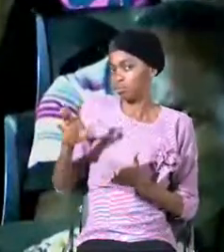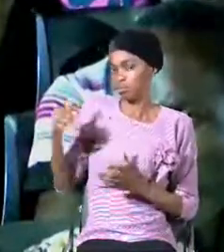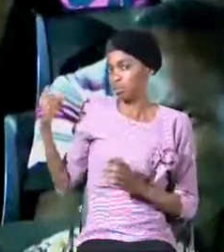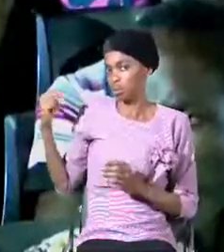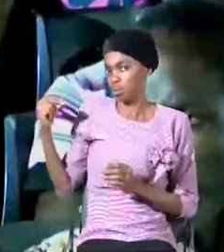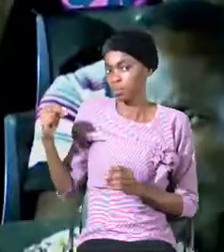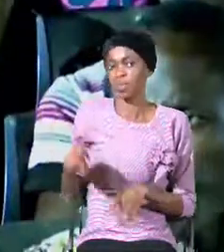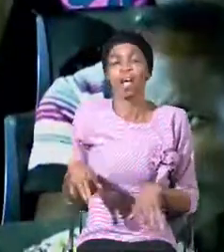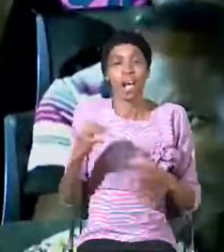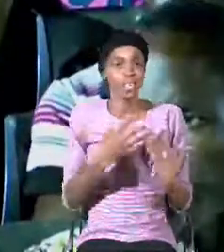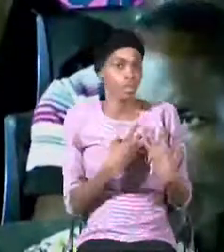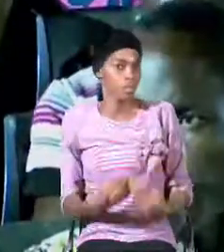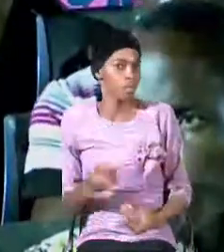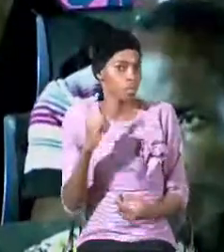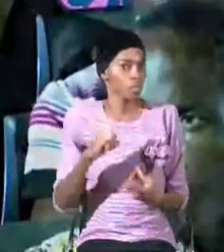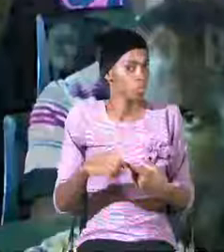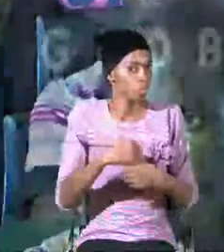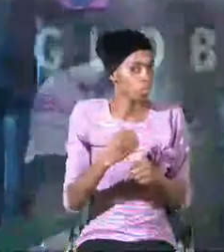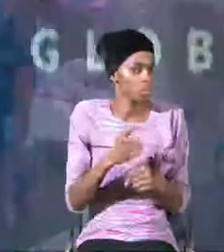Comme ils vous font pour vous remodeler.